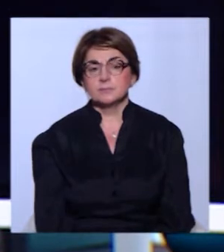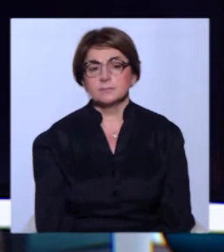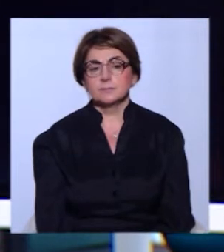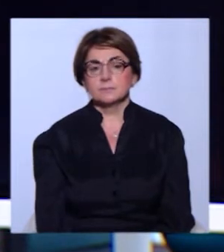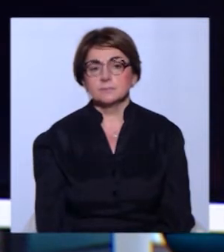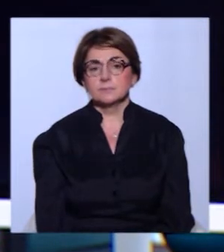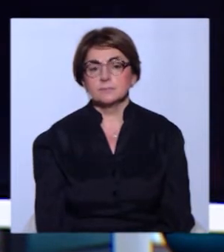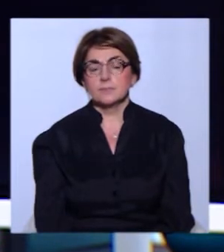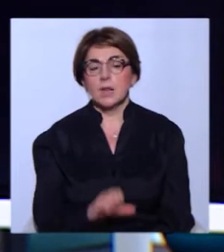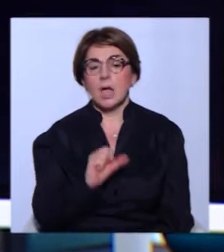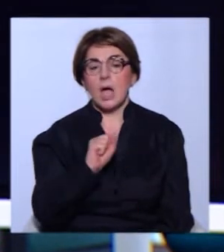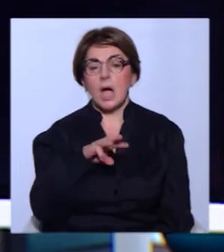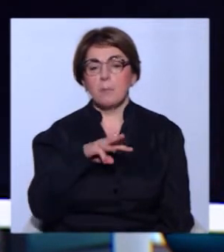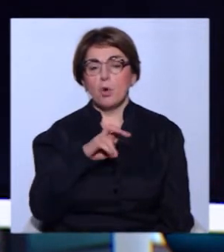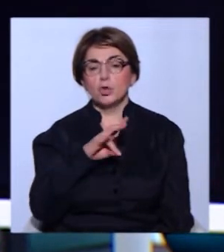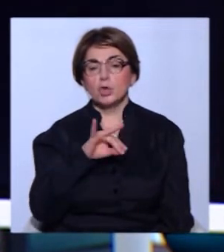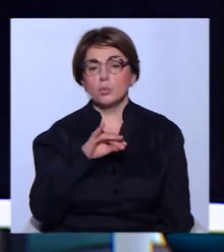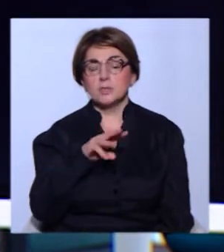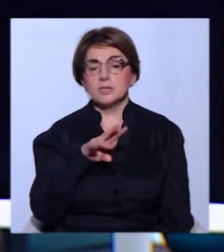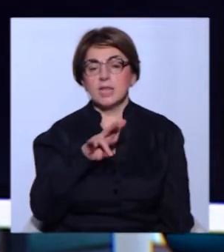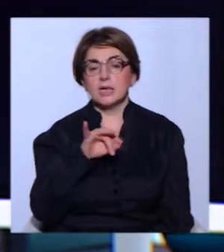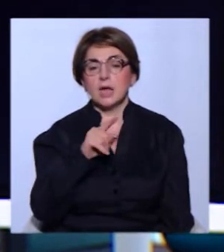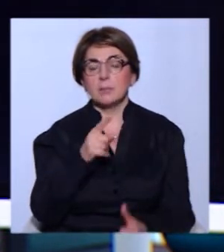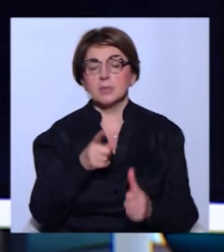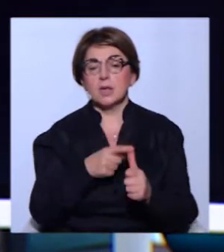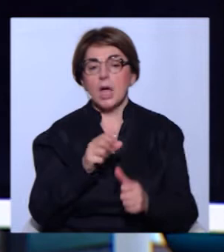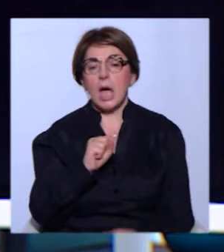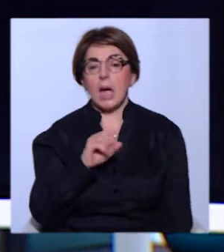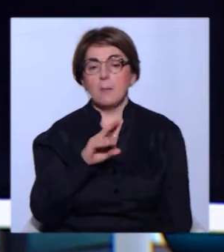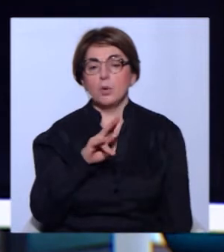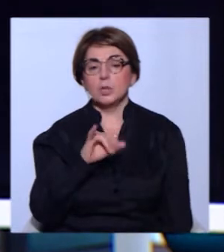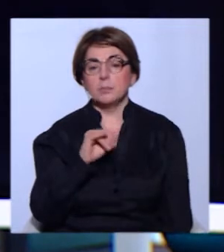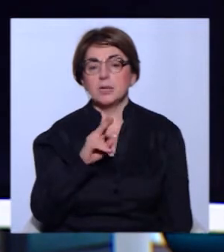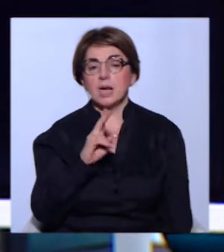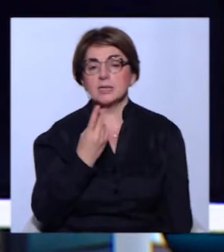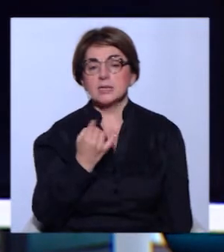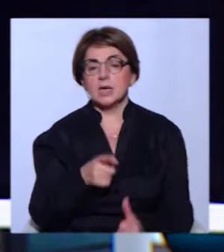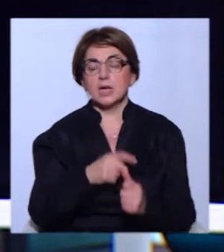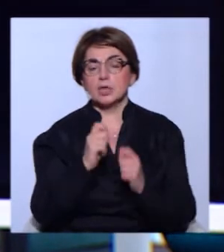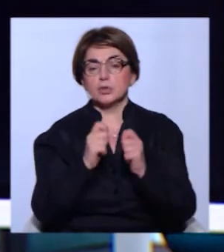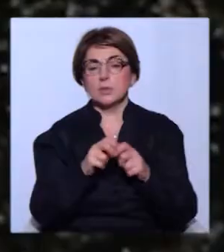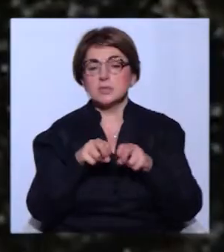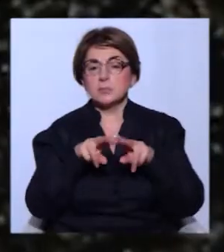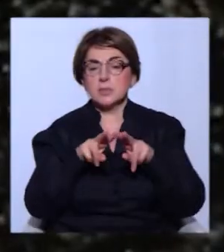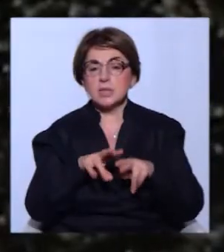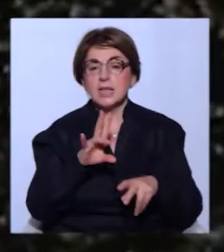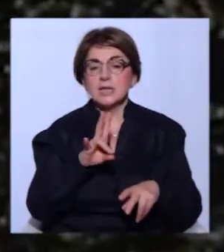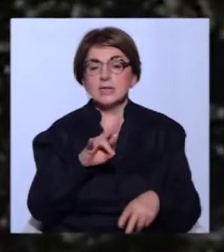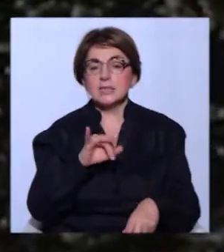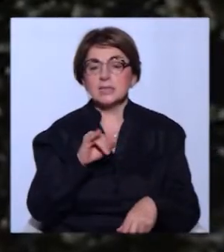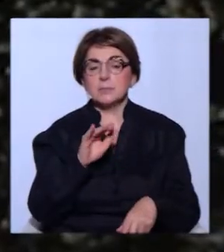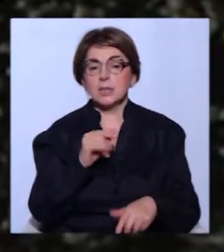ამონიუმის ნაერთებად. ამ პროცესს ამონიფიკაცია ეწოდება. შემდგომში უკვე სპეციალური